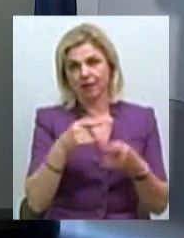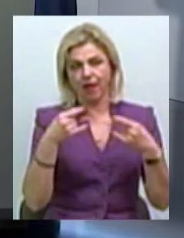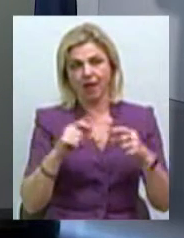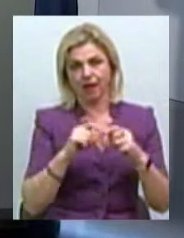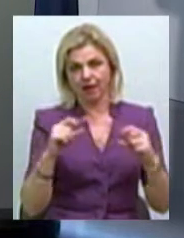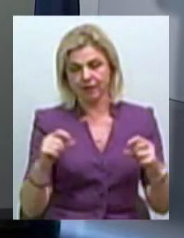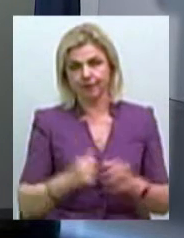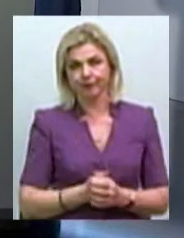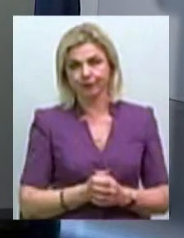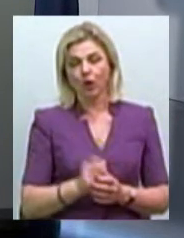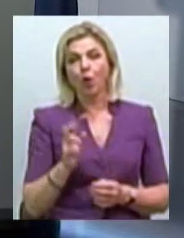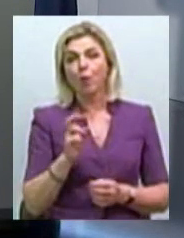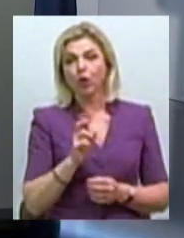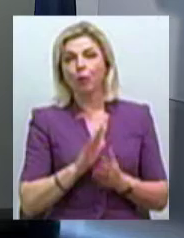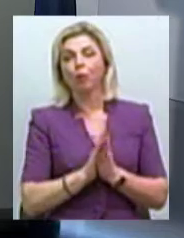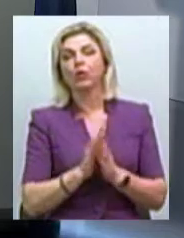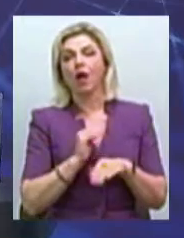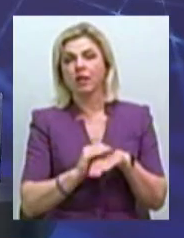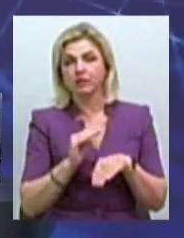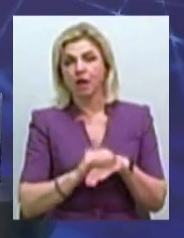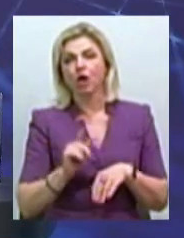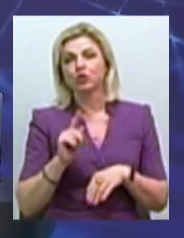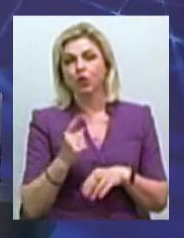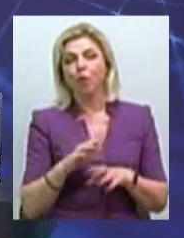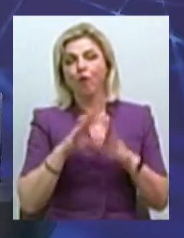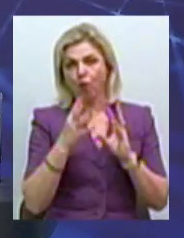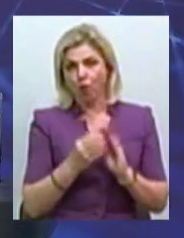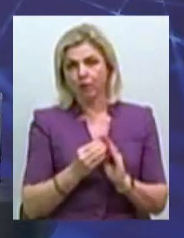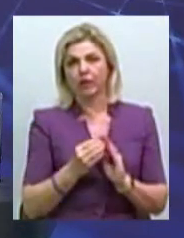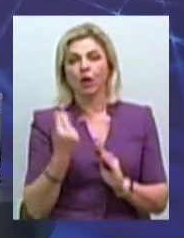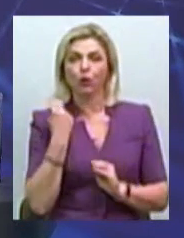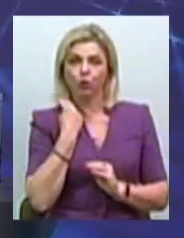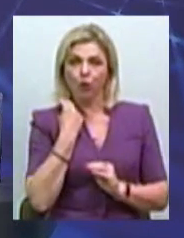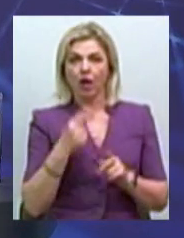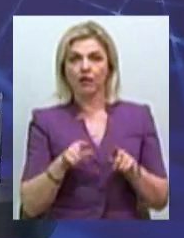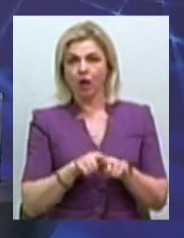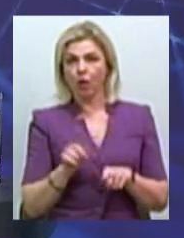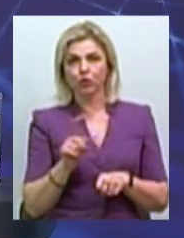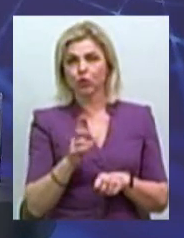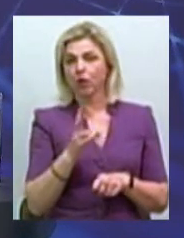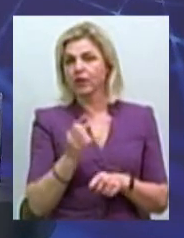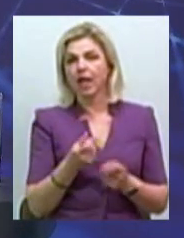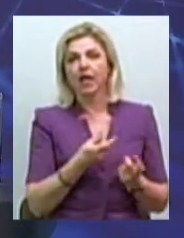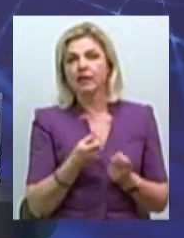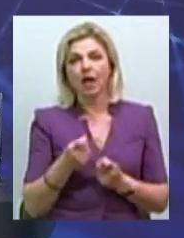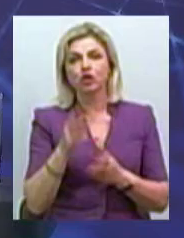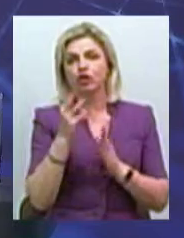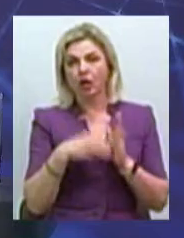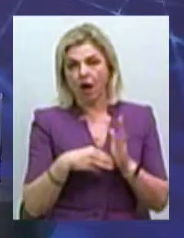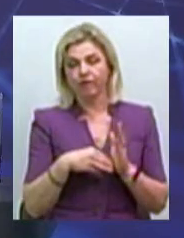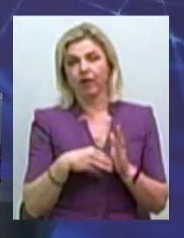76-92-33. Борис, будь ласка, чому максимальний розмір поточного боргу, тобто такого, що не тягне за собою штрафних